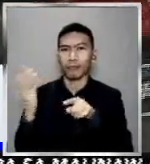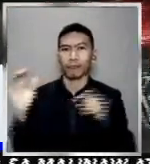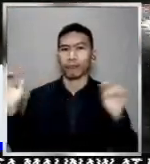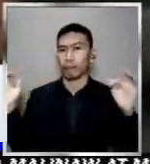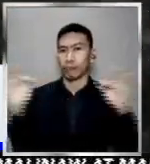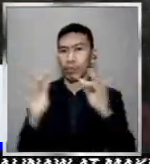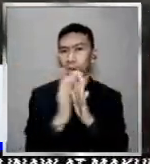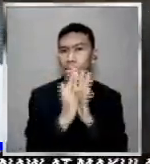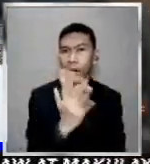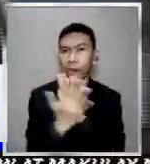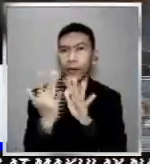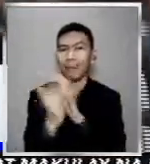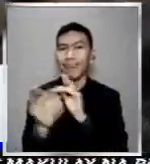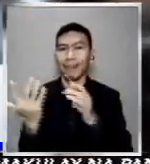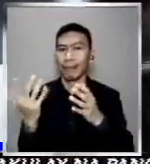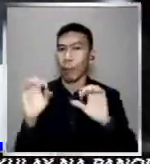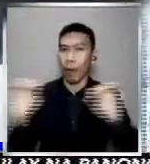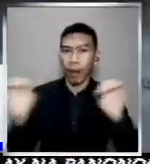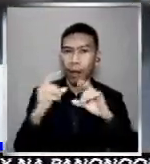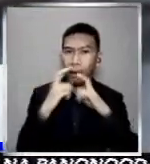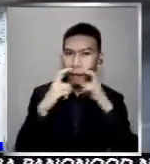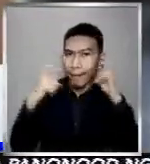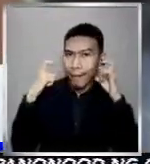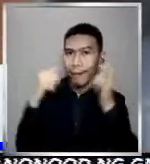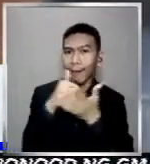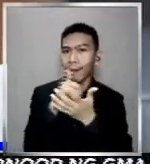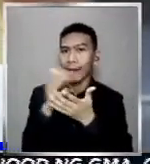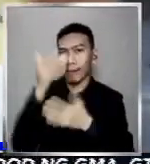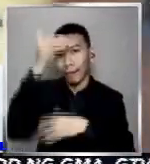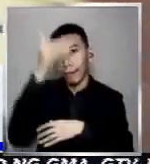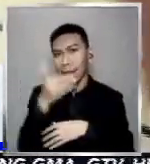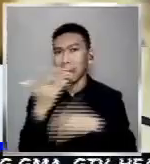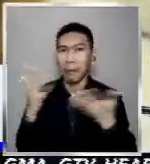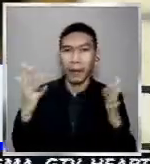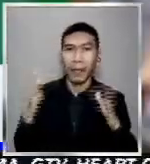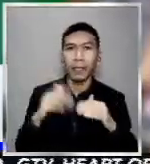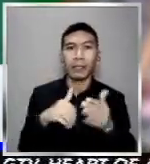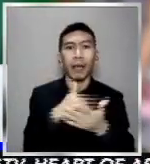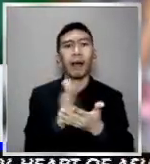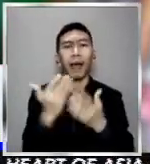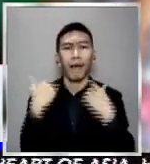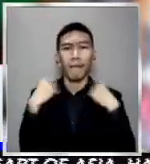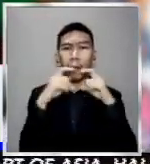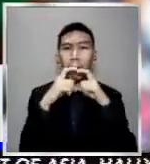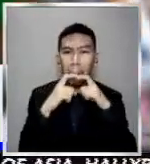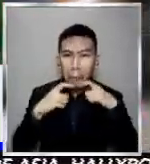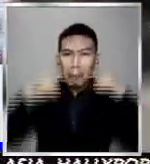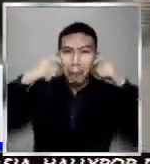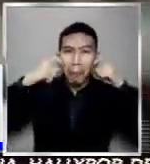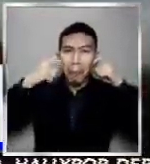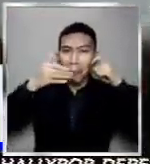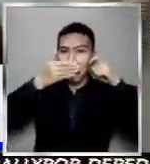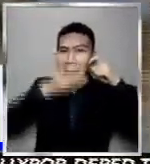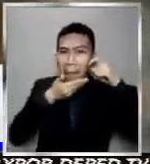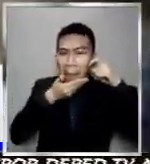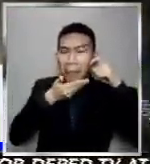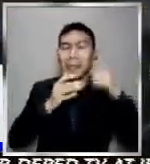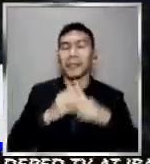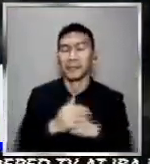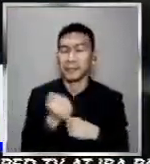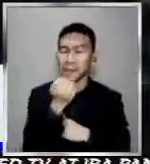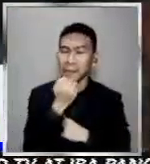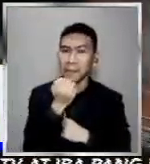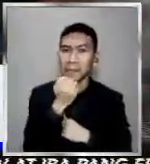mask o face shield. Ang iba naman, may suot-suot nga, ang tinatakpan naman ay baba. Yan ay kahit nasa tapat lang sila ng istasyon ng